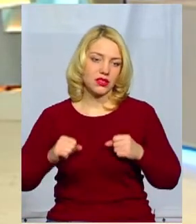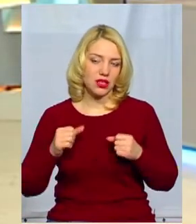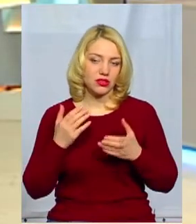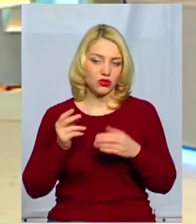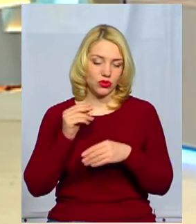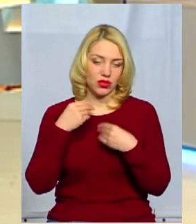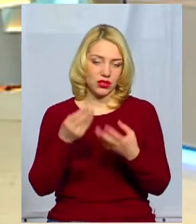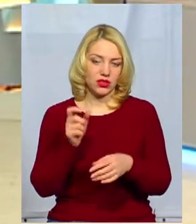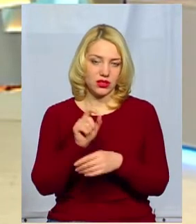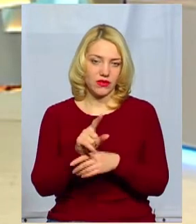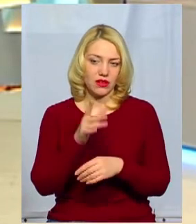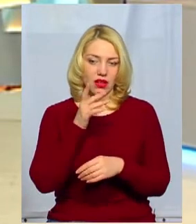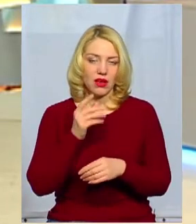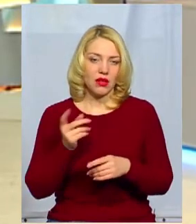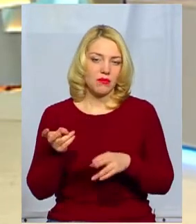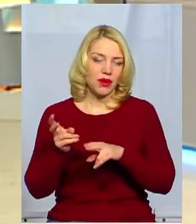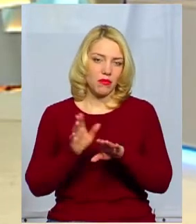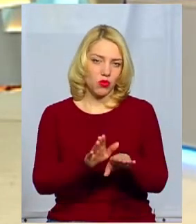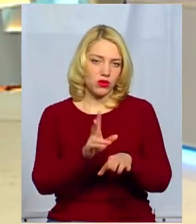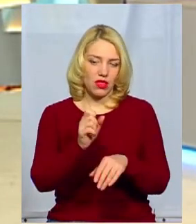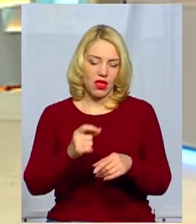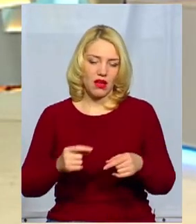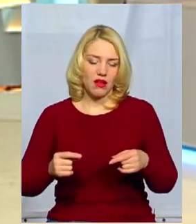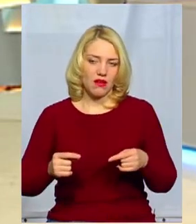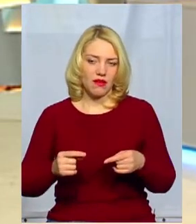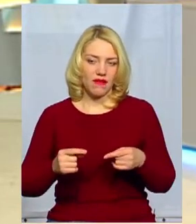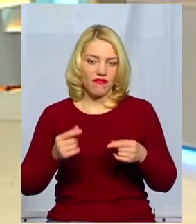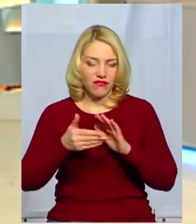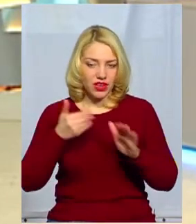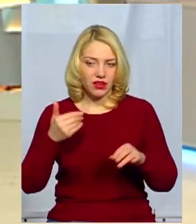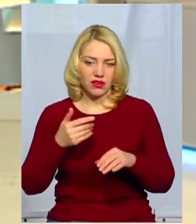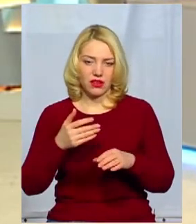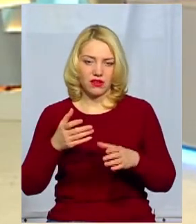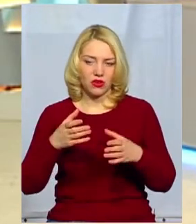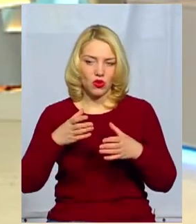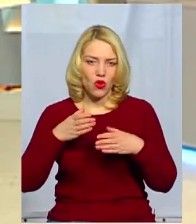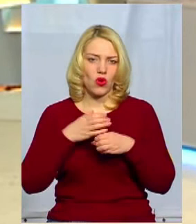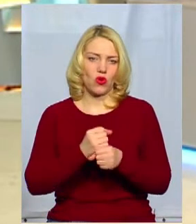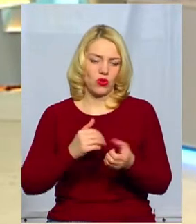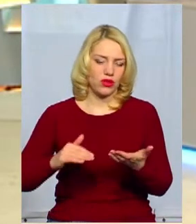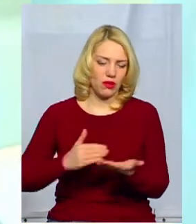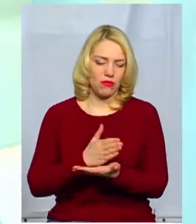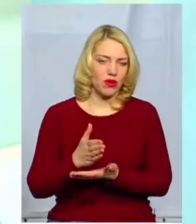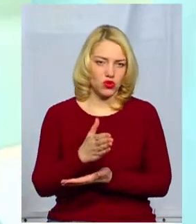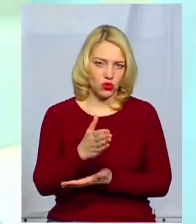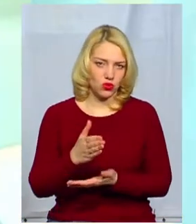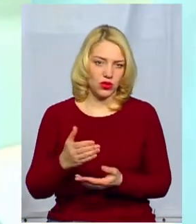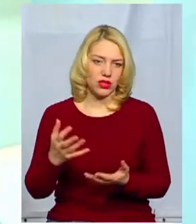дається завдання, прибути на певний виклик, вибирають найкоротший маршрут і не відхиляються від маршруту для того,